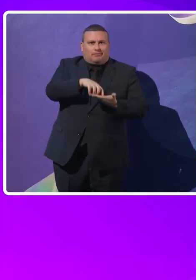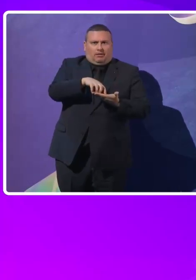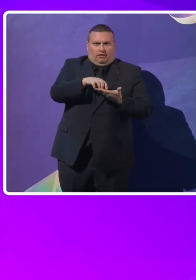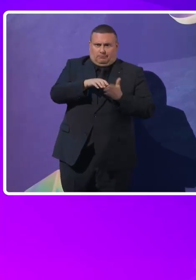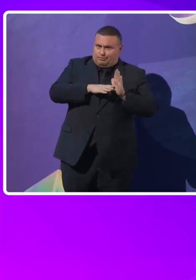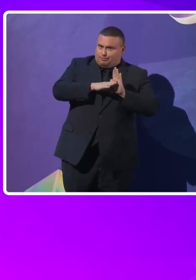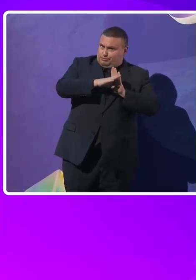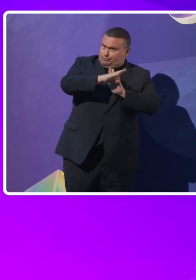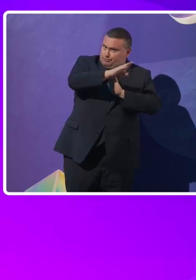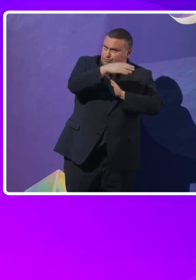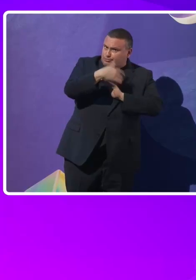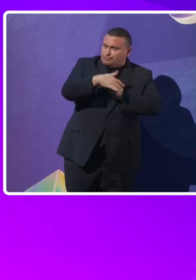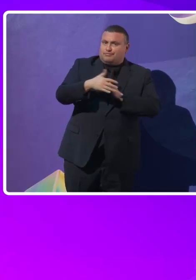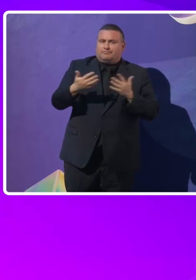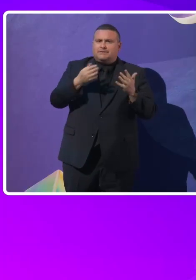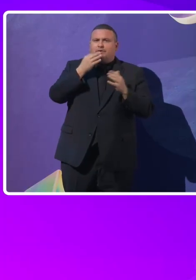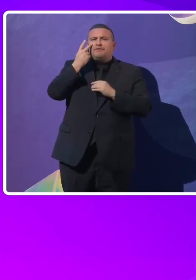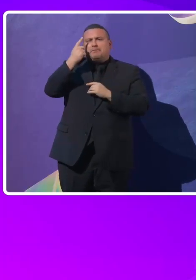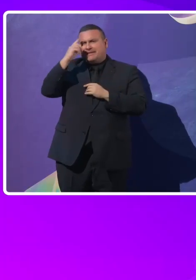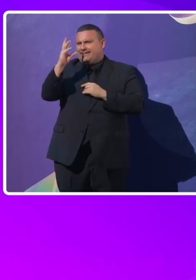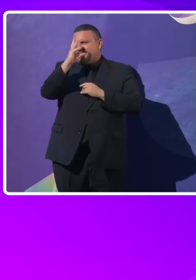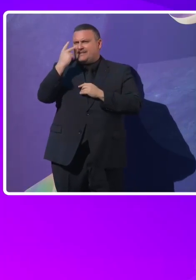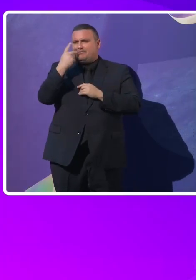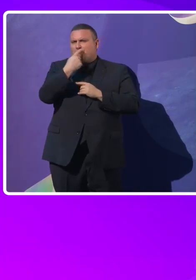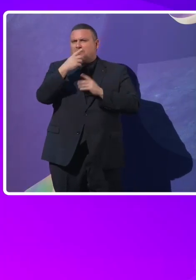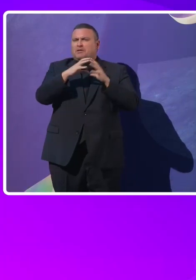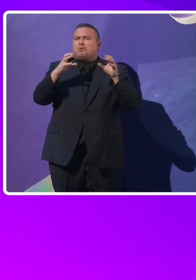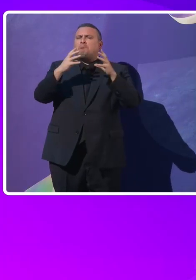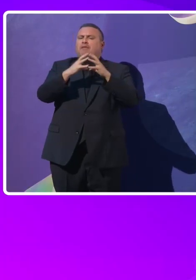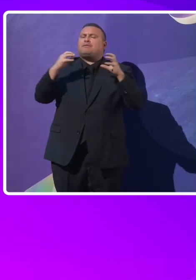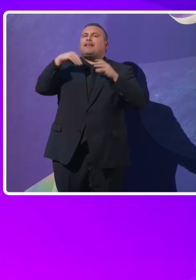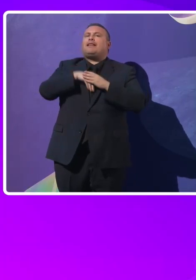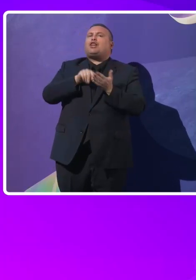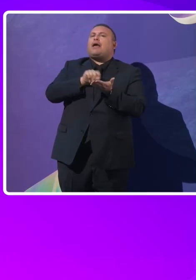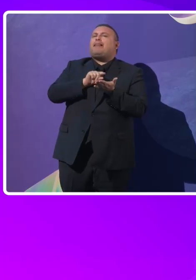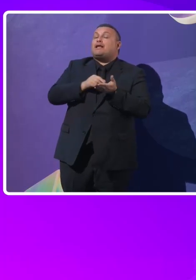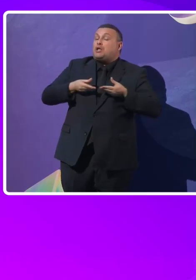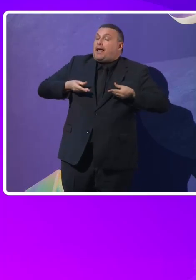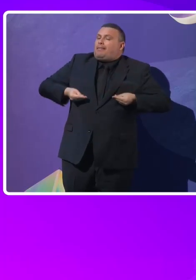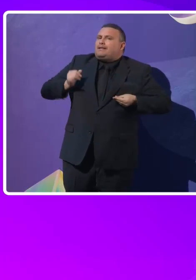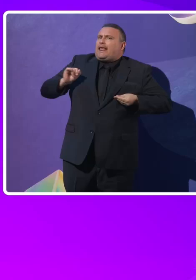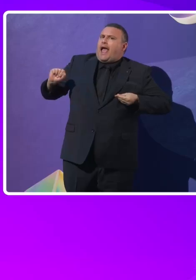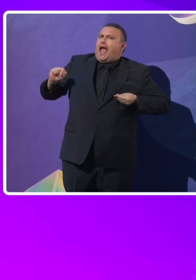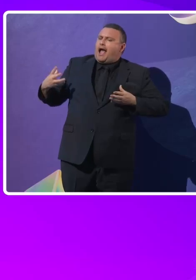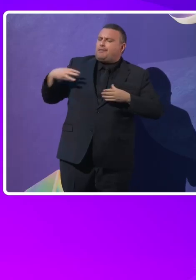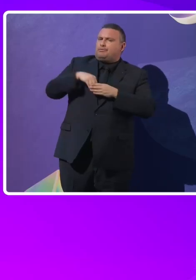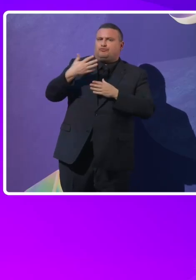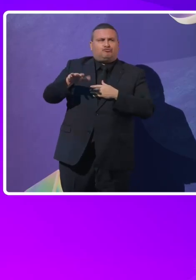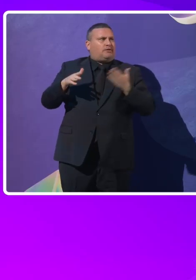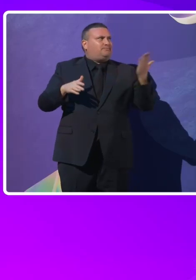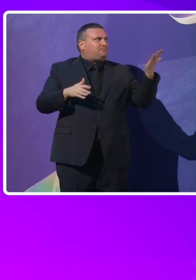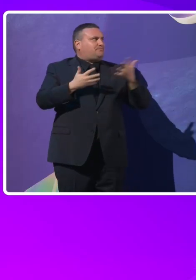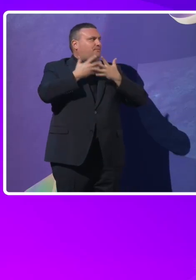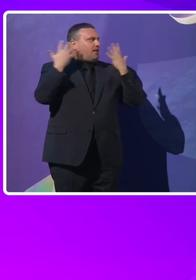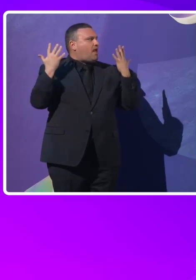esempi di chi ha già trasformato le proprie applicazioni con questa tecnologia partiamo da pwc che sapete è